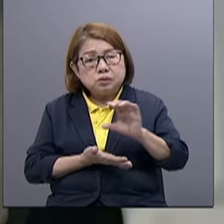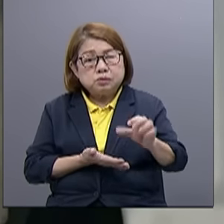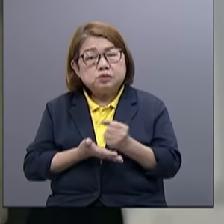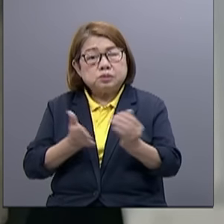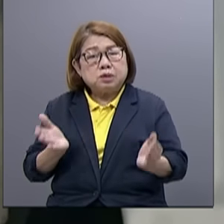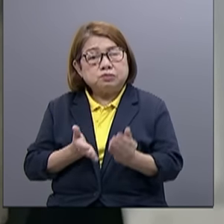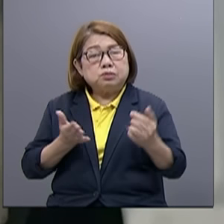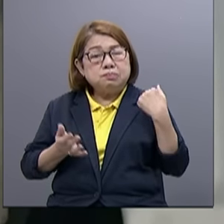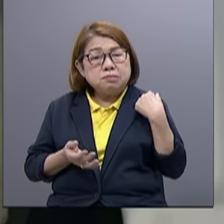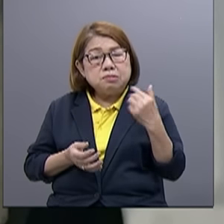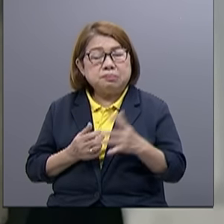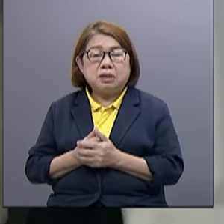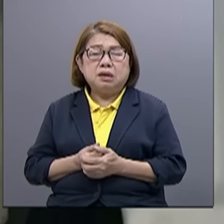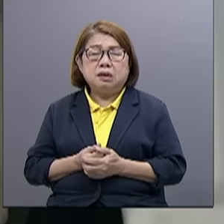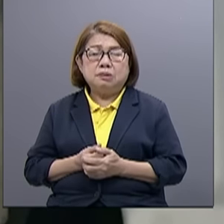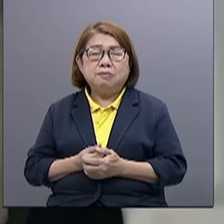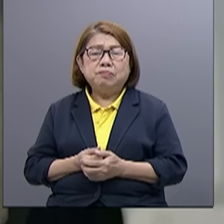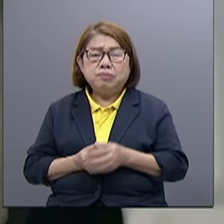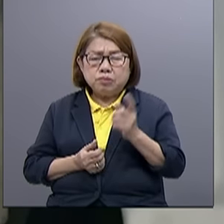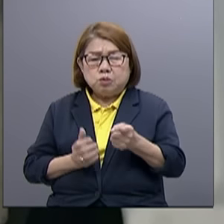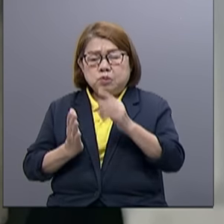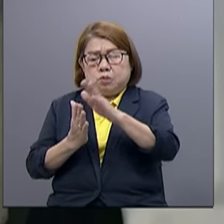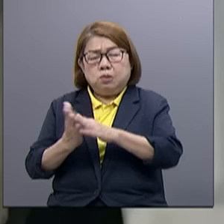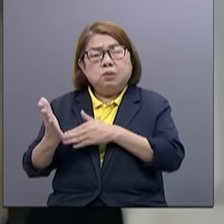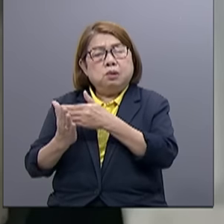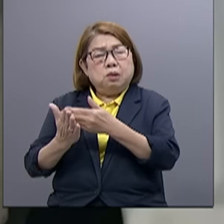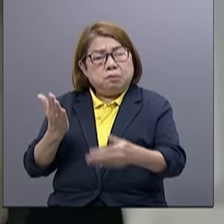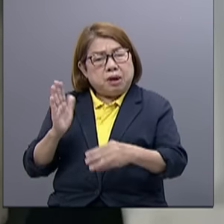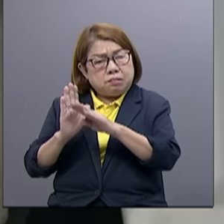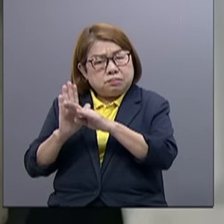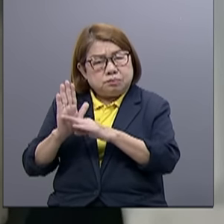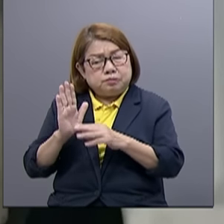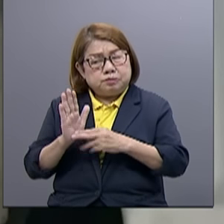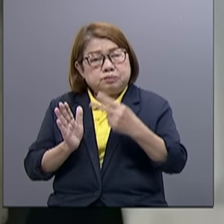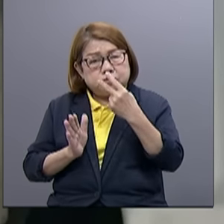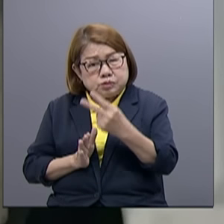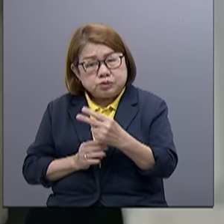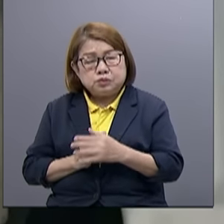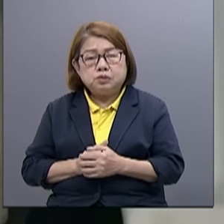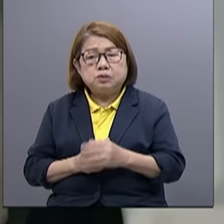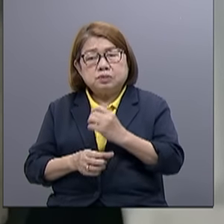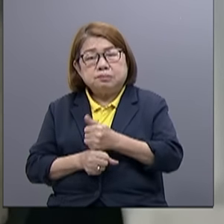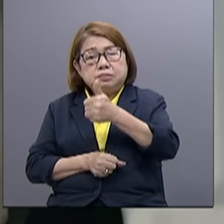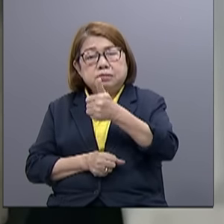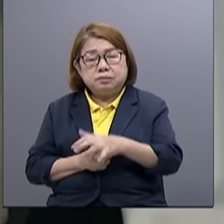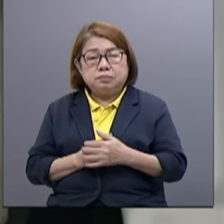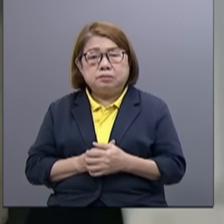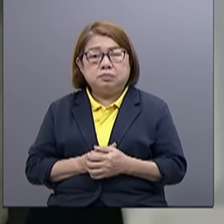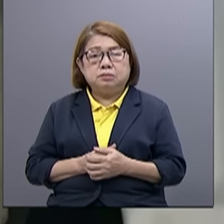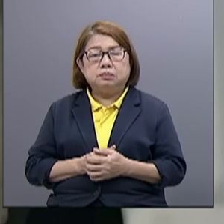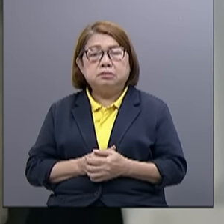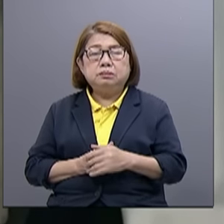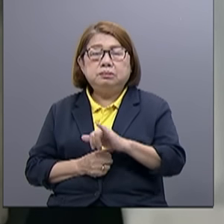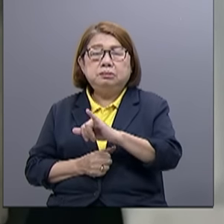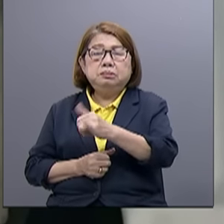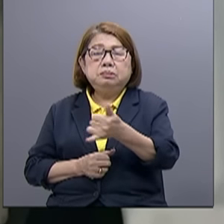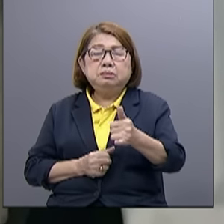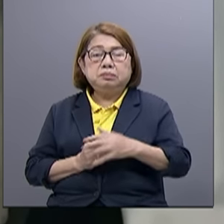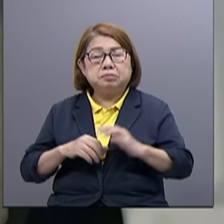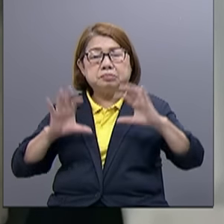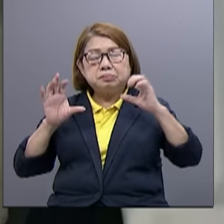มาแต่เราไม่ได้วางกฎเกณฑ์ในการดูว่าอะไรที่มันจะเกิดผลนะเห็นเนี่ยนึกออกไหมฮะคือบางทีเรารีบเกินไปเ